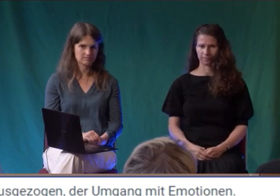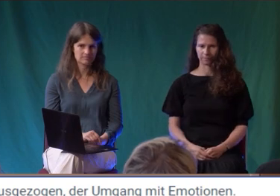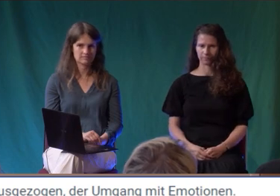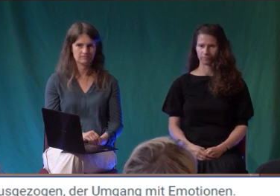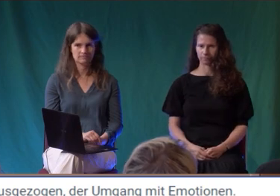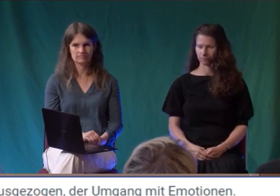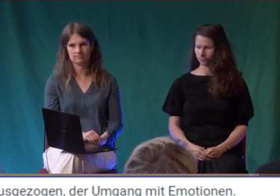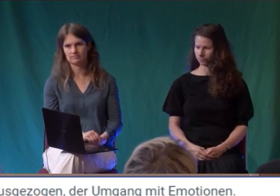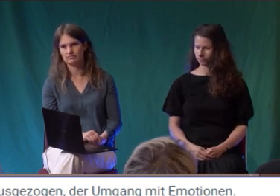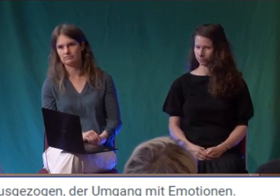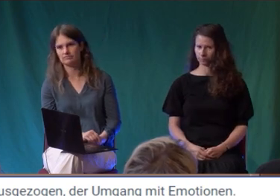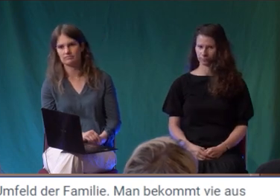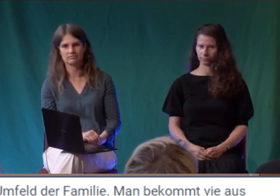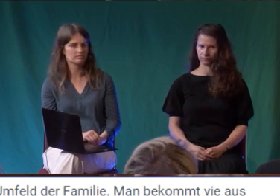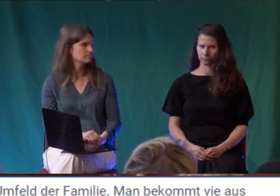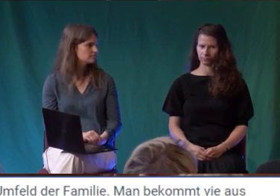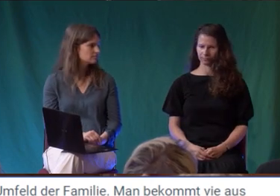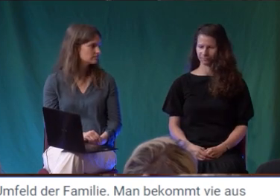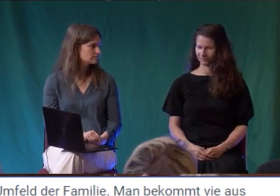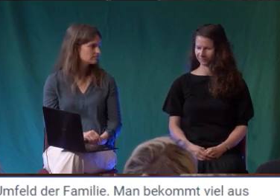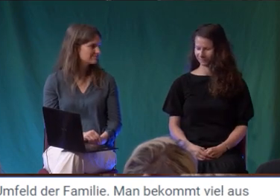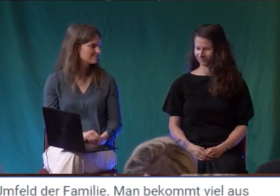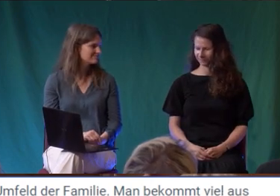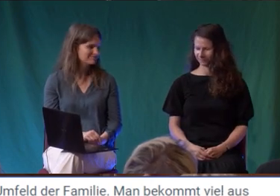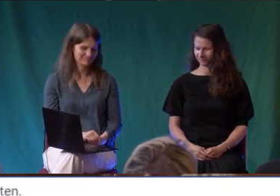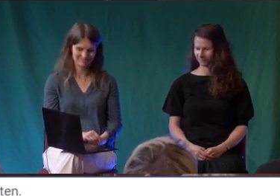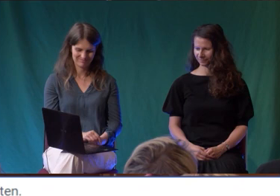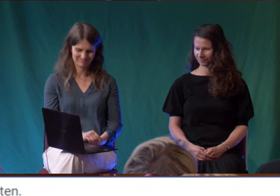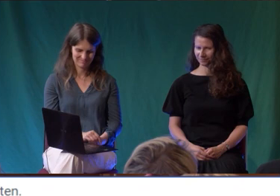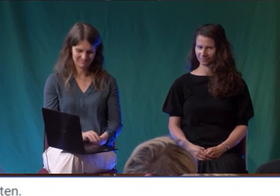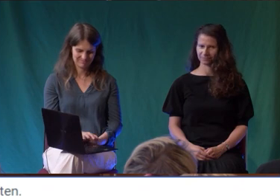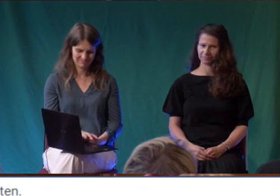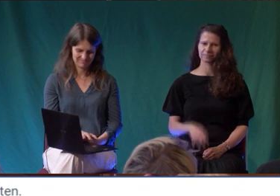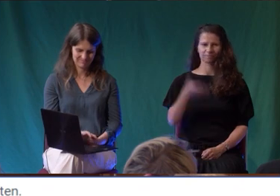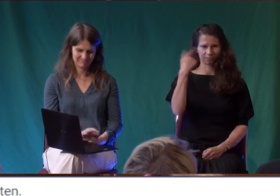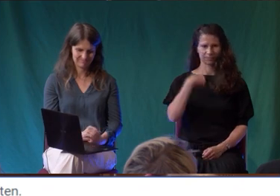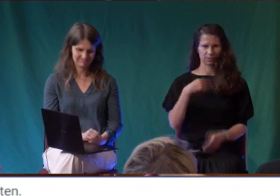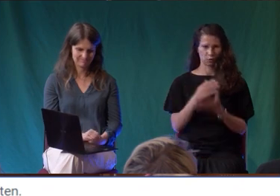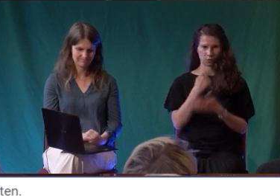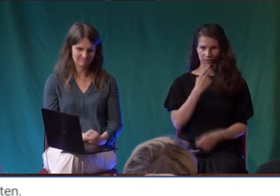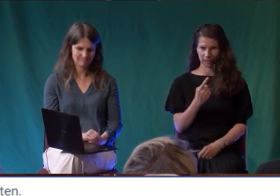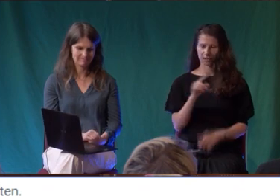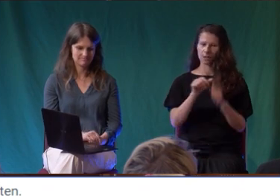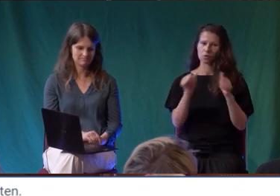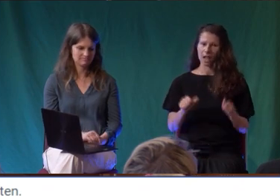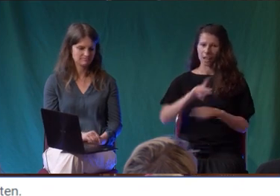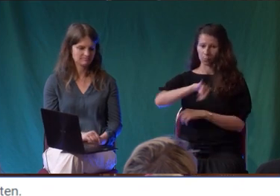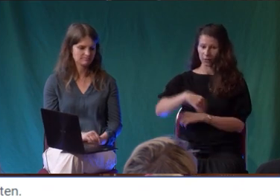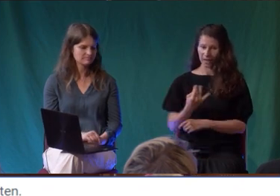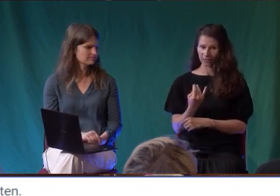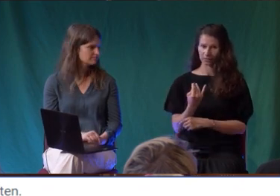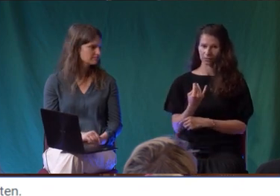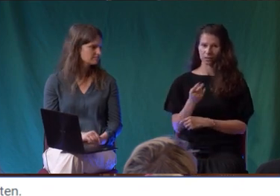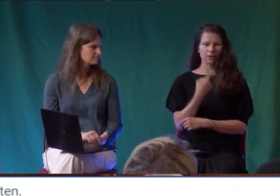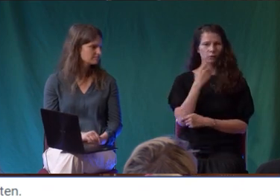so ich habe eingangs schon gesagt wir wollen im oder wollten im Modellprojekt beschreiben so geht